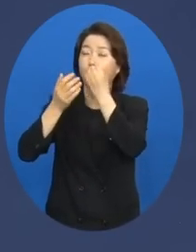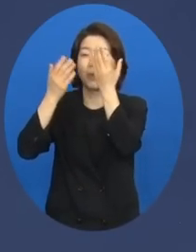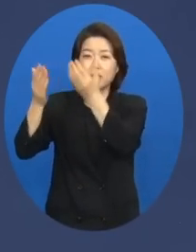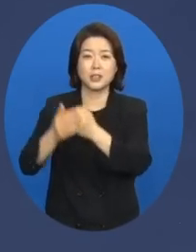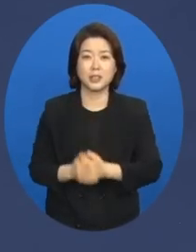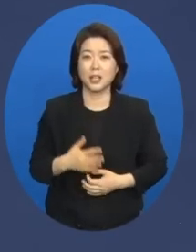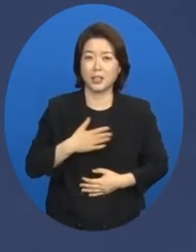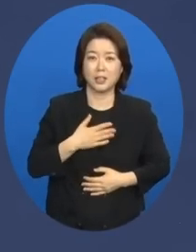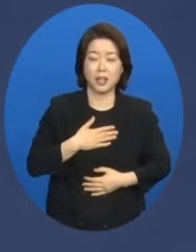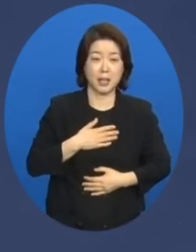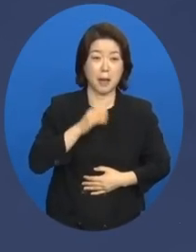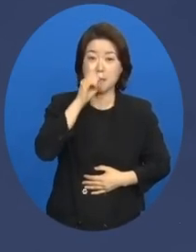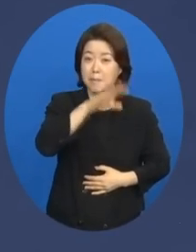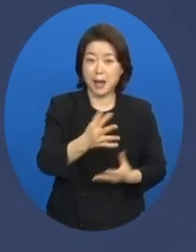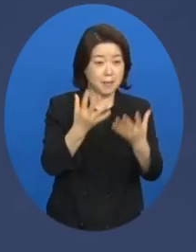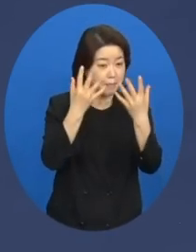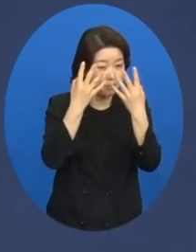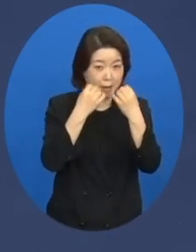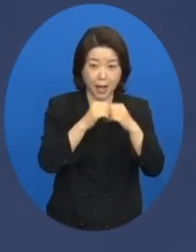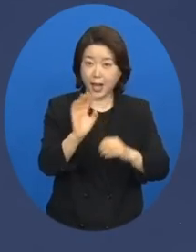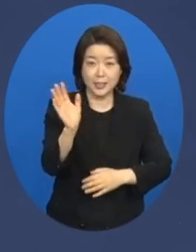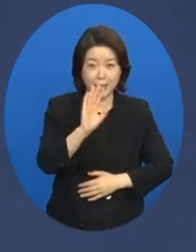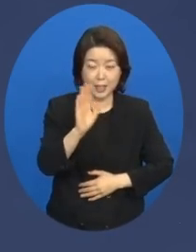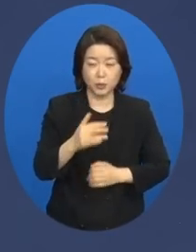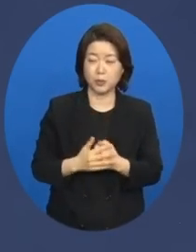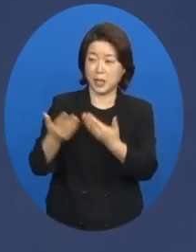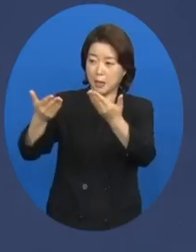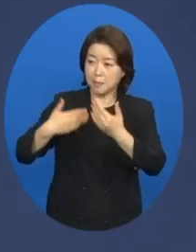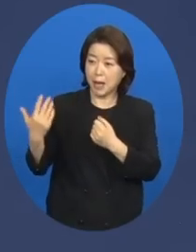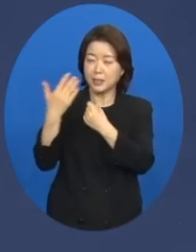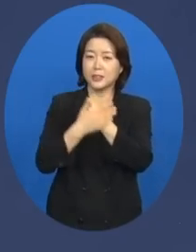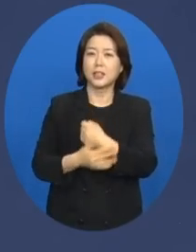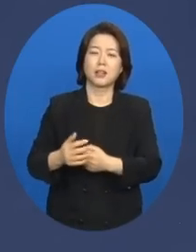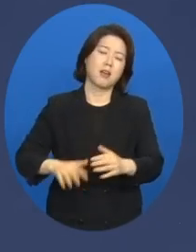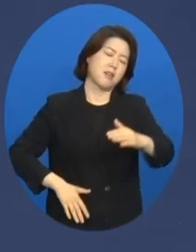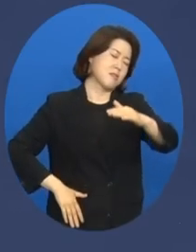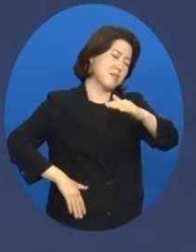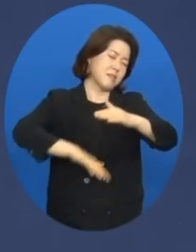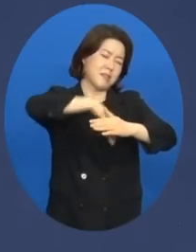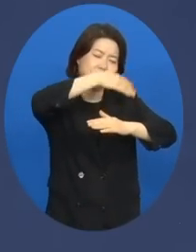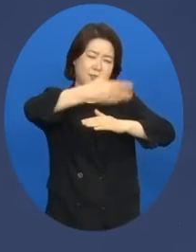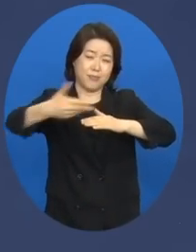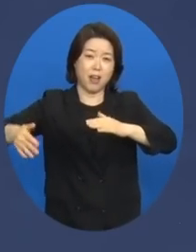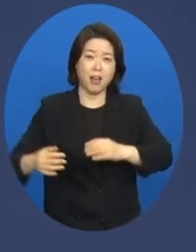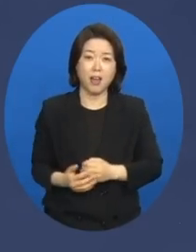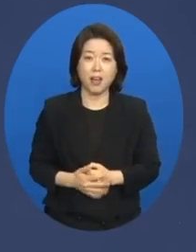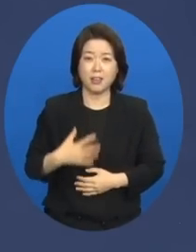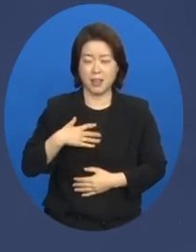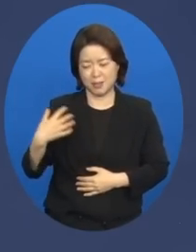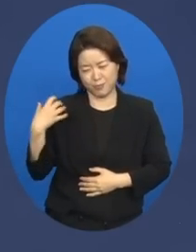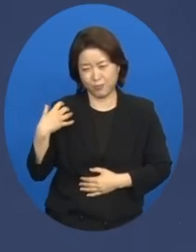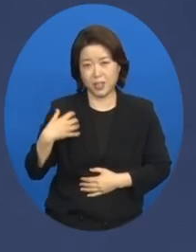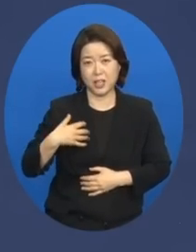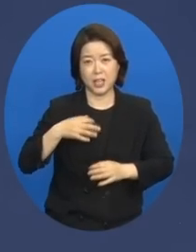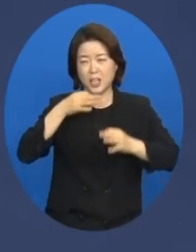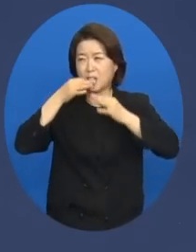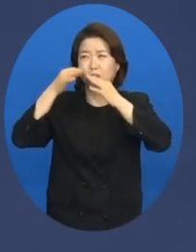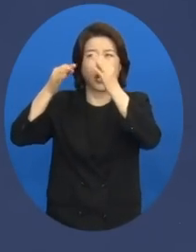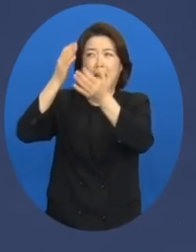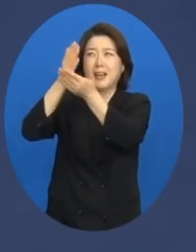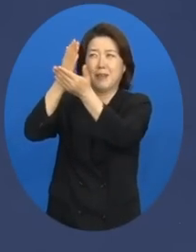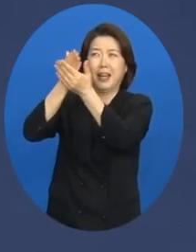뭐 많이 말 안 해도 이미 받은 은혜가 넘치니까 그냥 또 막 부담스럽게 소리 지르고 그러지 않게